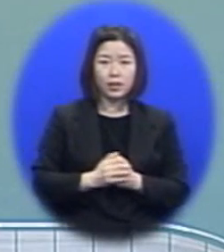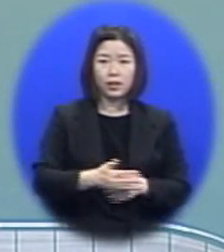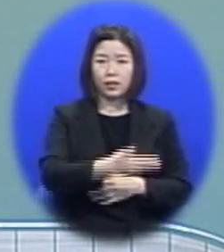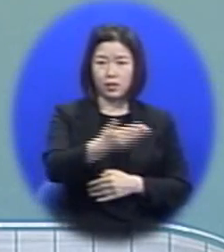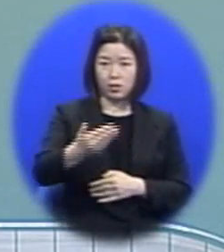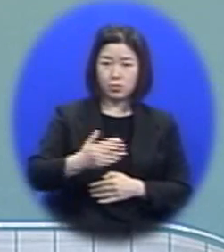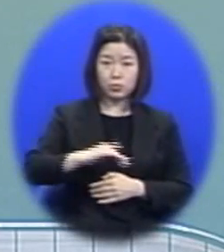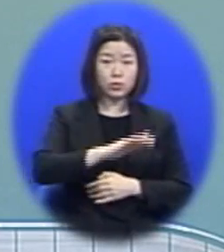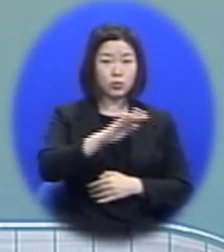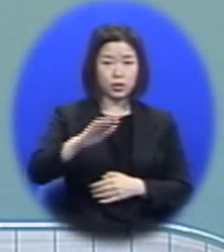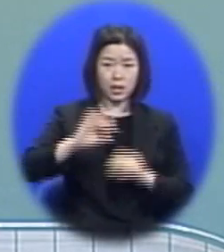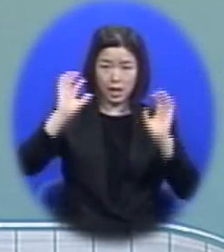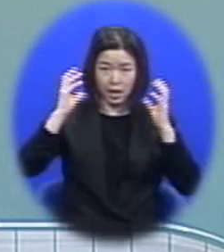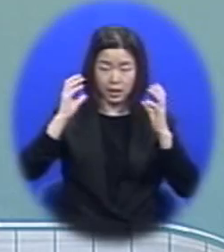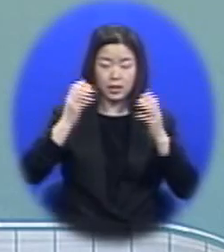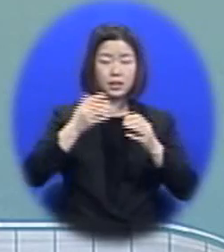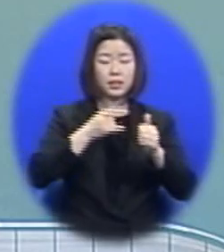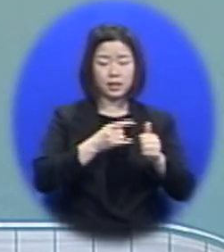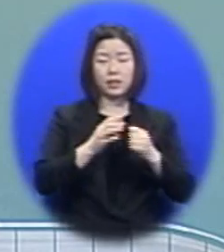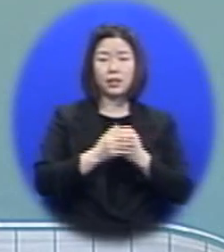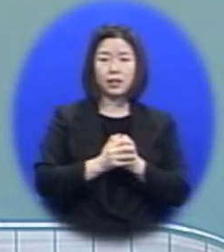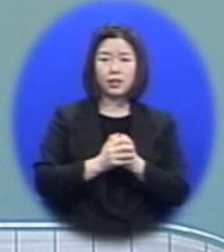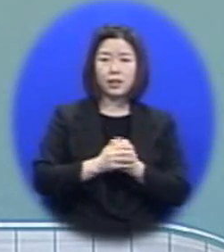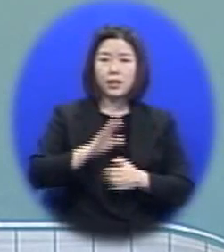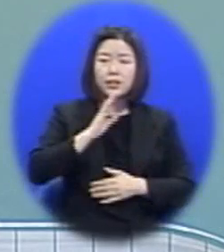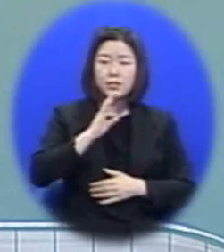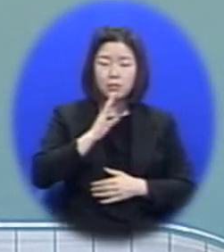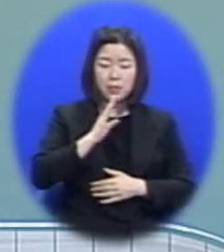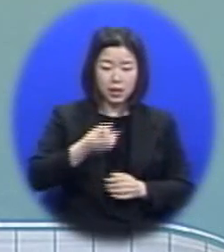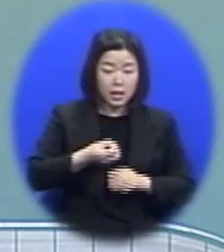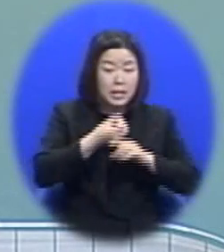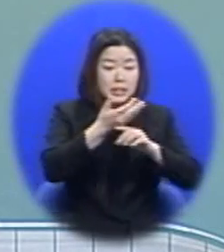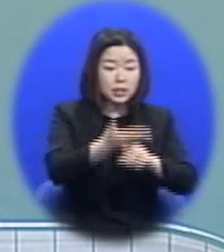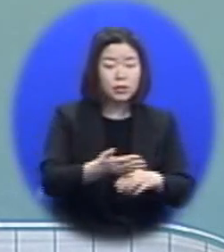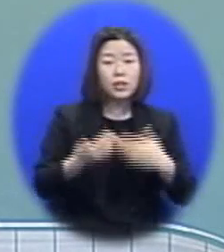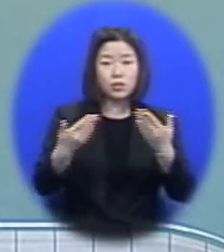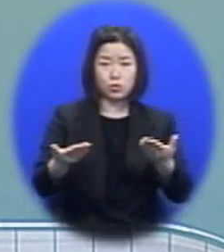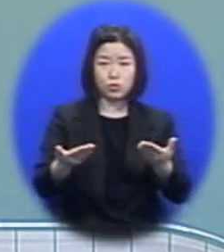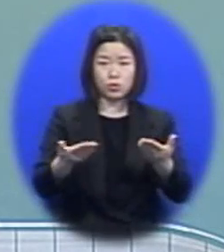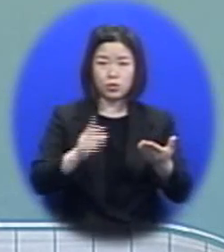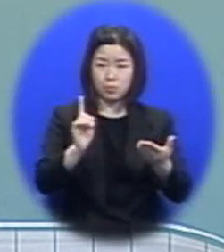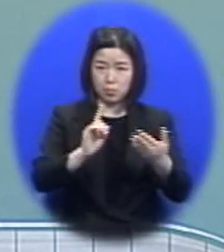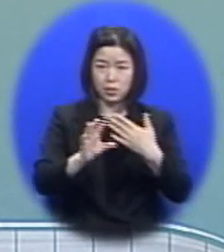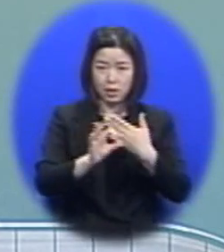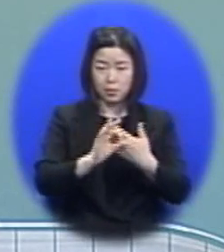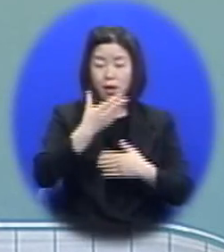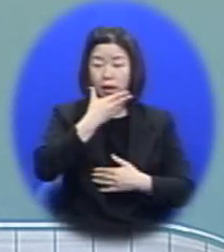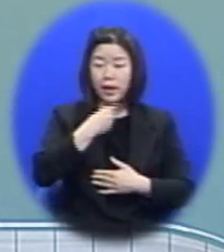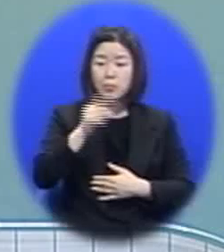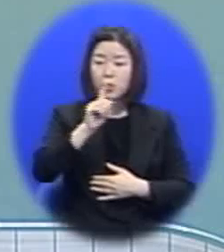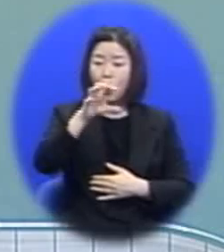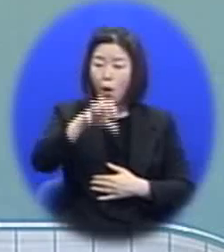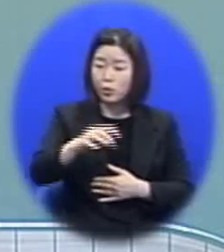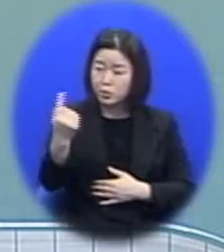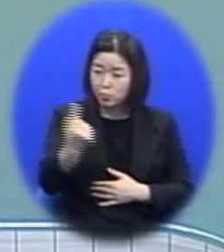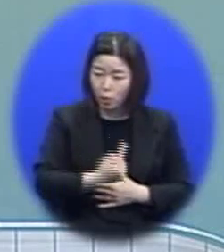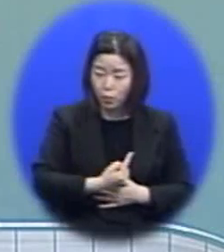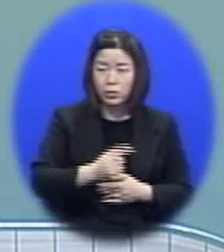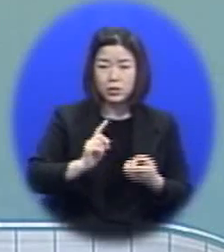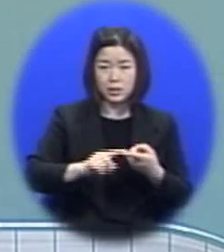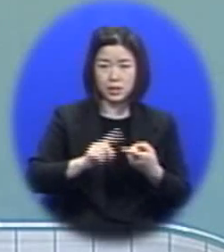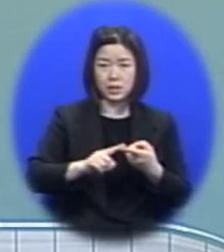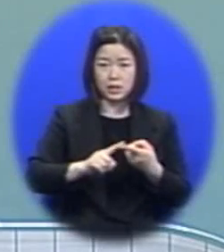여러분 우리가 아이들에게 정말 전해 줘야 될 것은 행복이 어디서부터 오는지 진짜 행복은